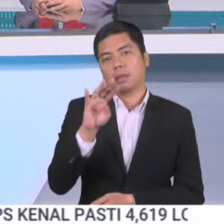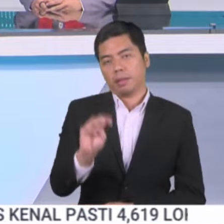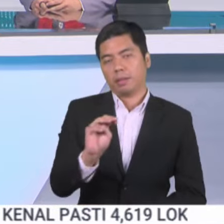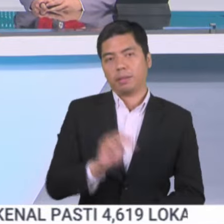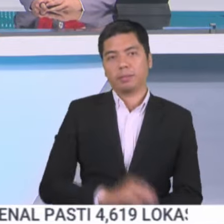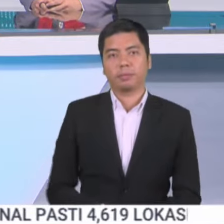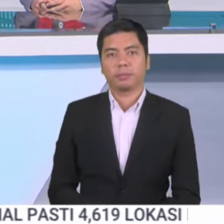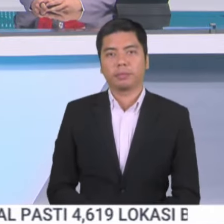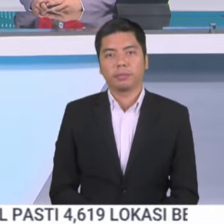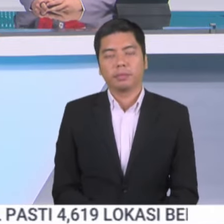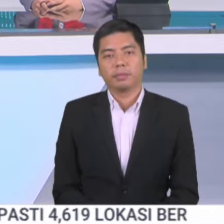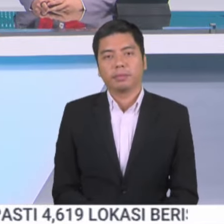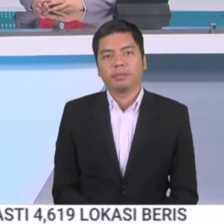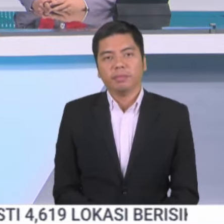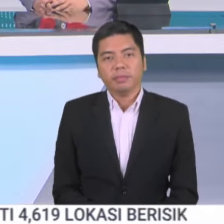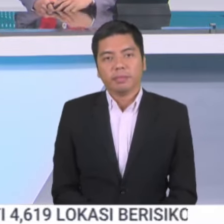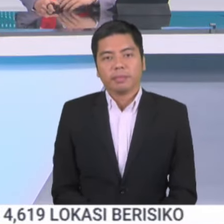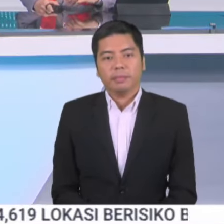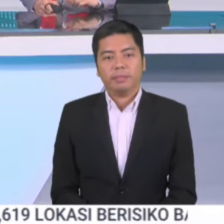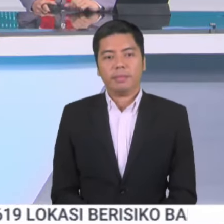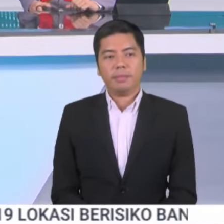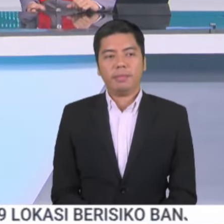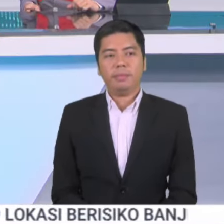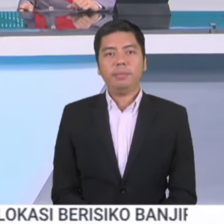Yusra Abdul Malik.